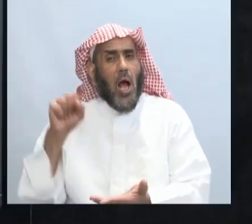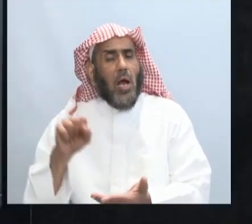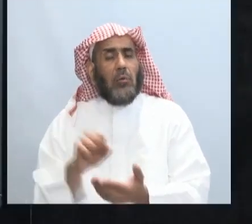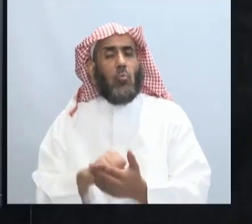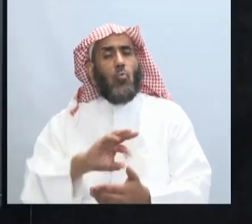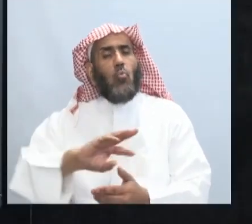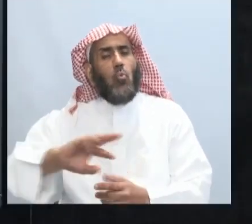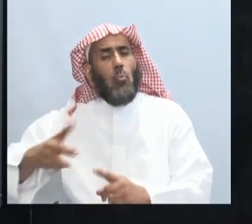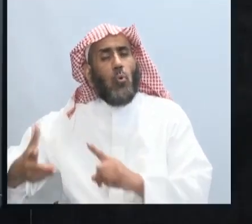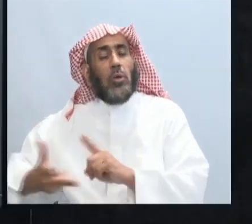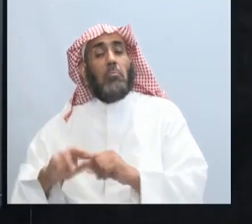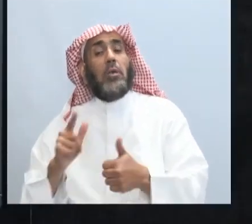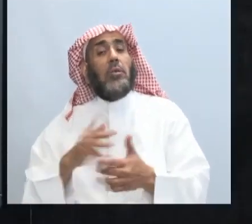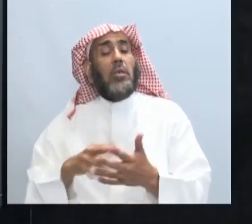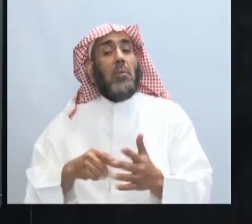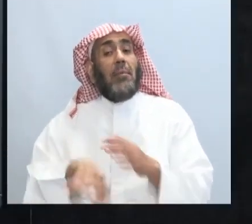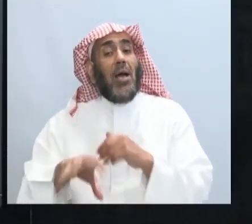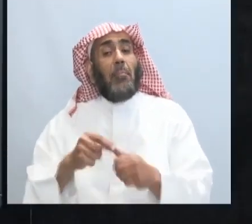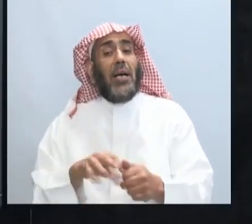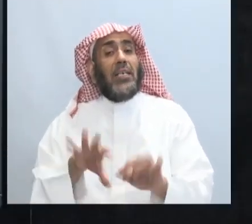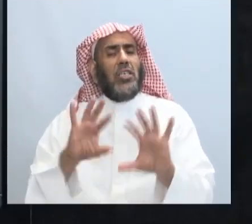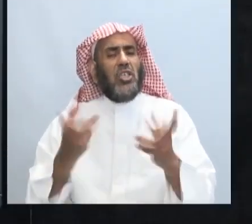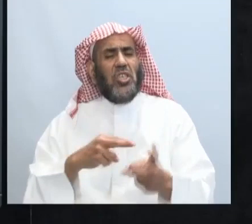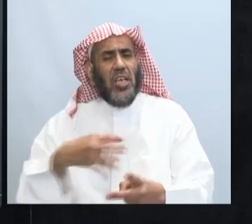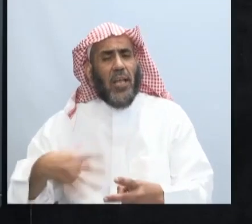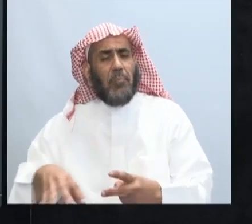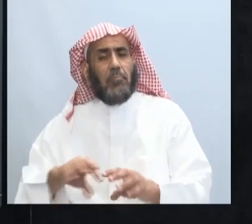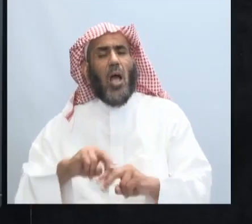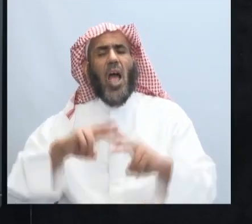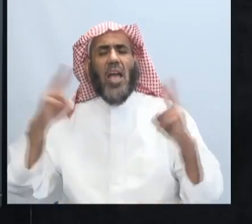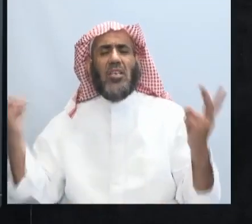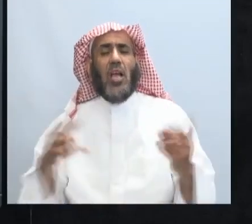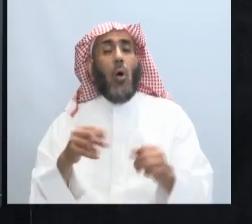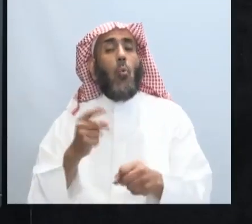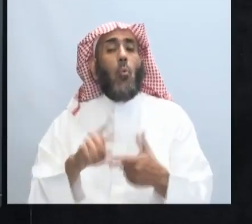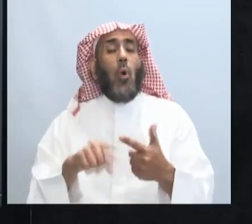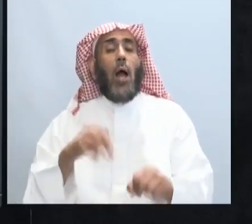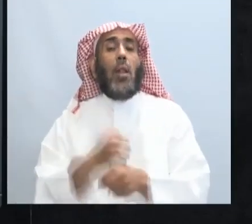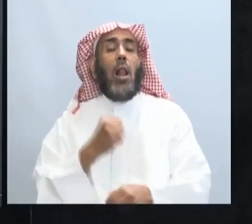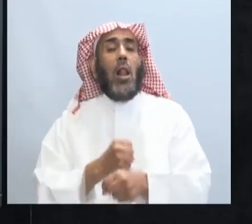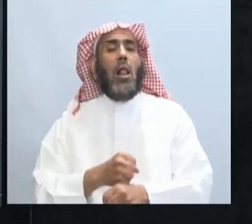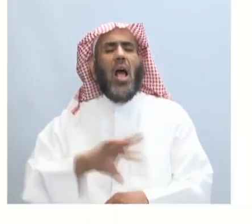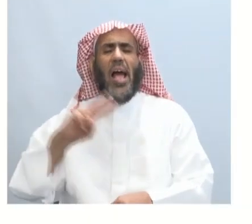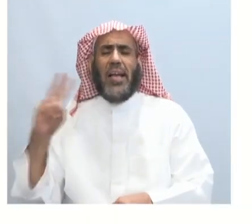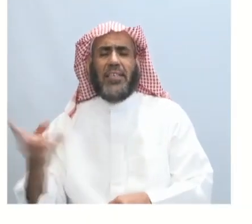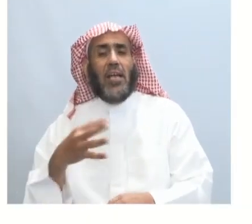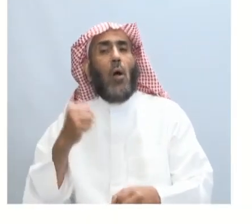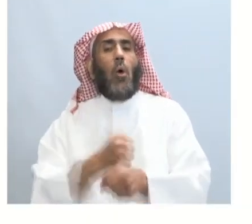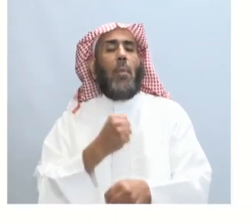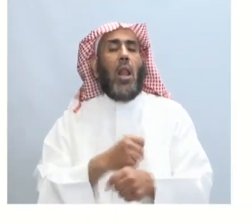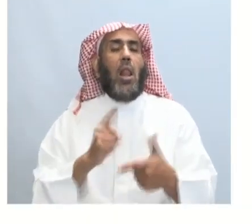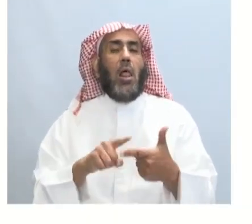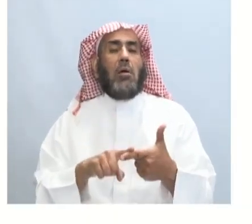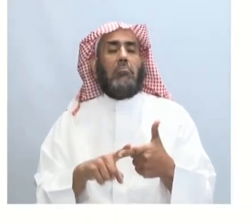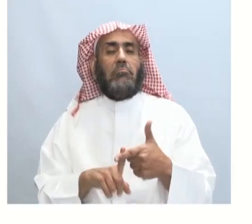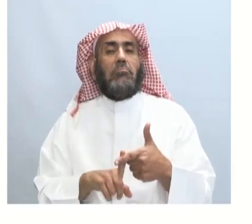على امور اما يرد على الشيء او يرد على ماذا على عمل يريد على شيء او على